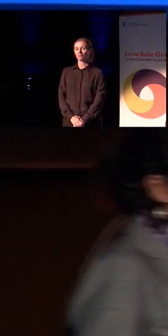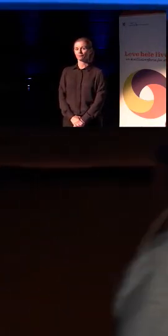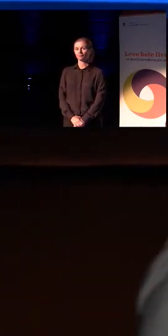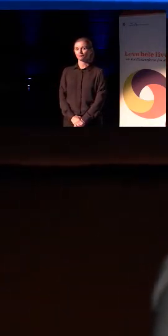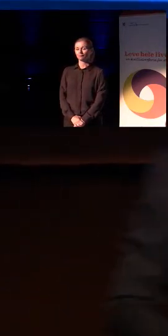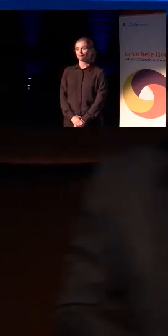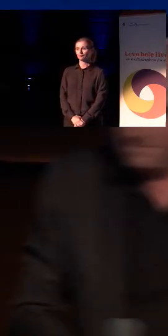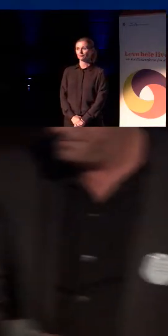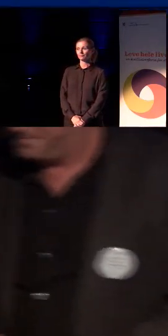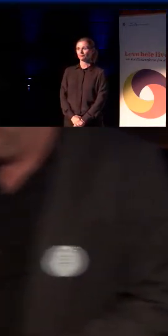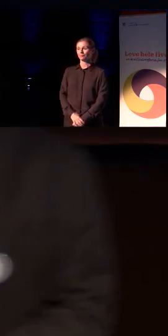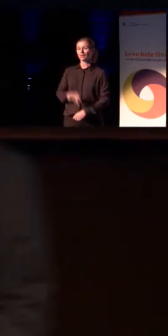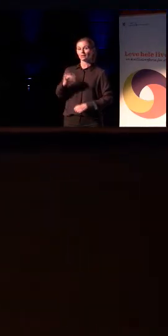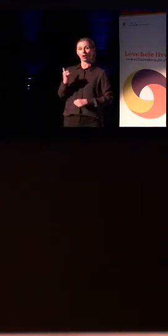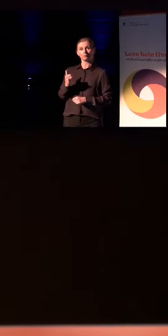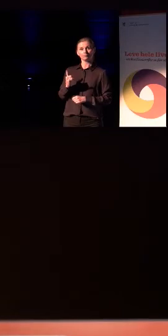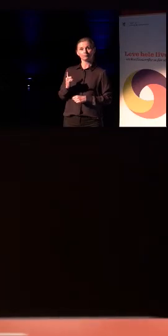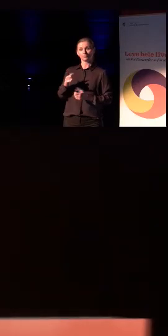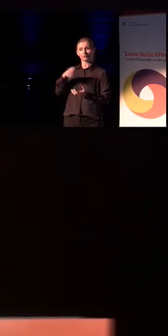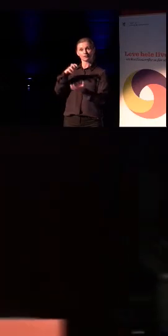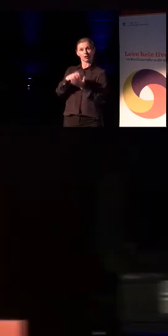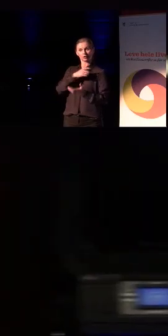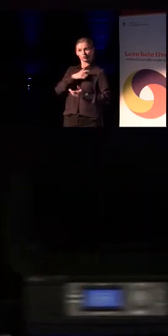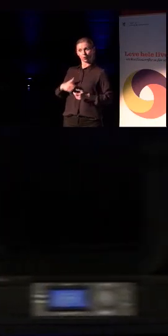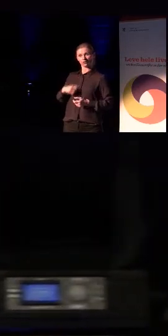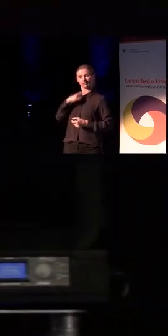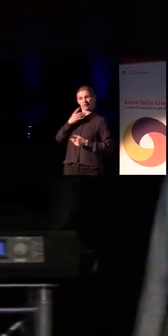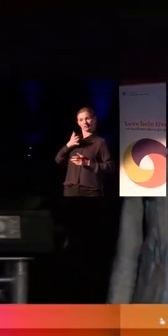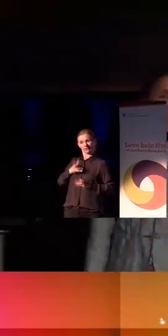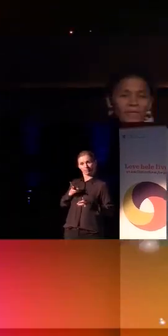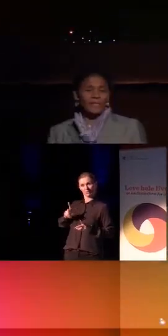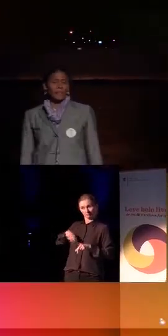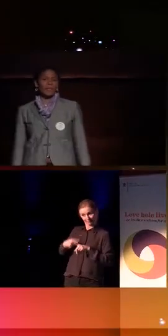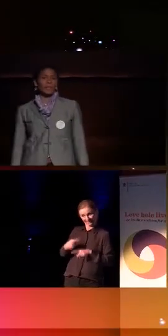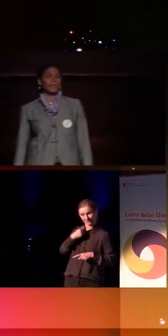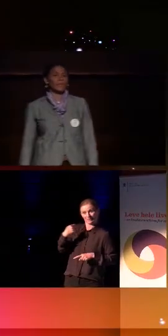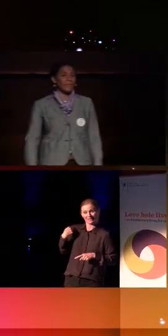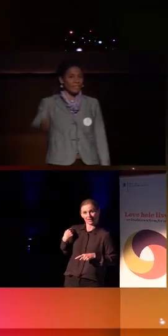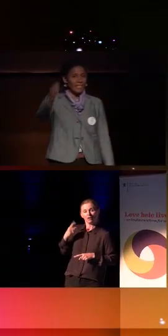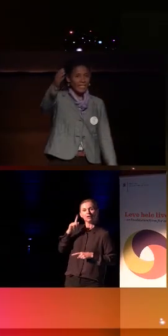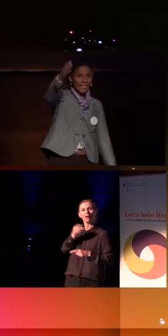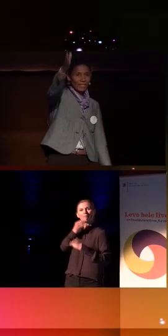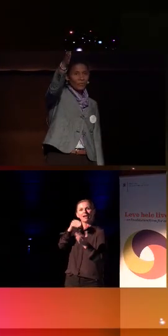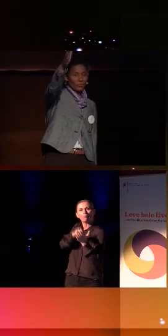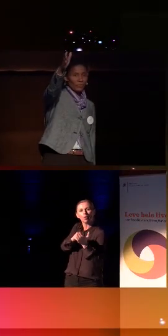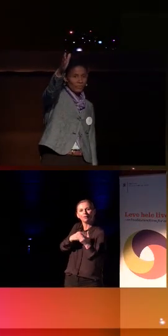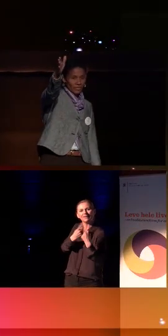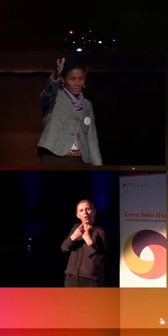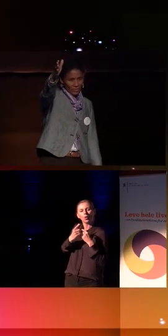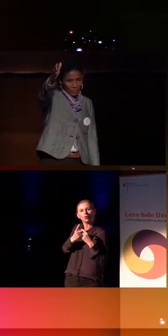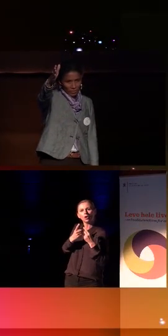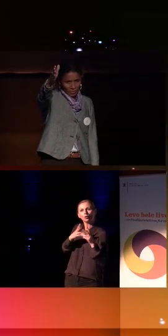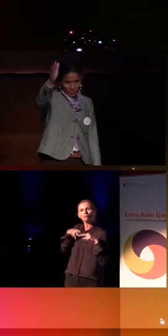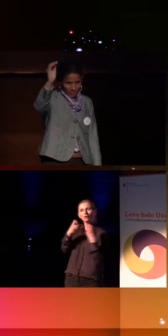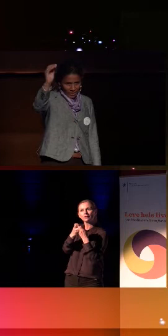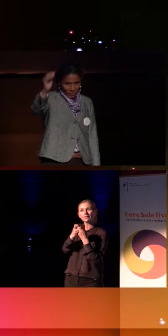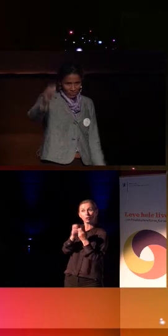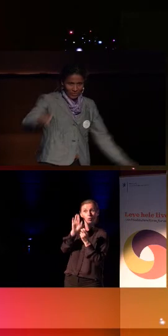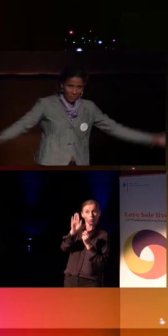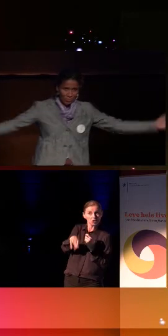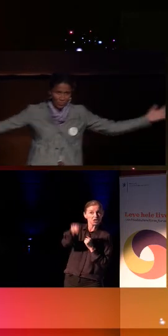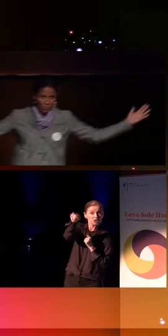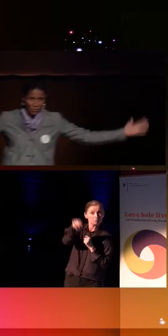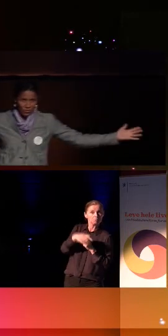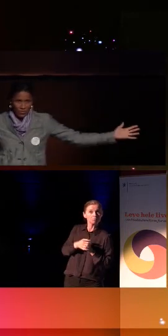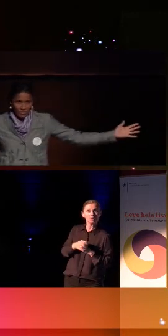Ja, nå oppfordret jo statsråden til det, som jeg også skulle si. Det mulig å melde seg på dialogkonferansen rett utenfor disse røde dørene på vei